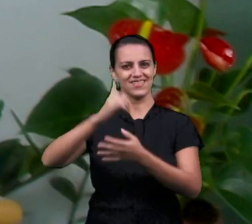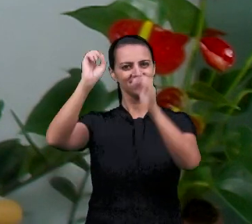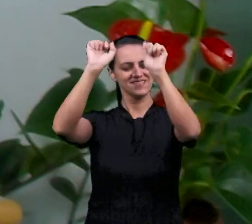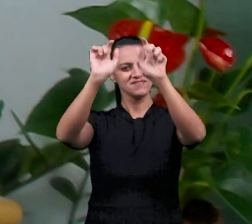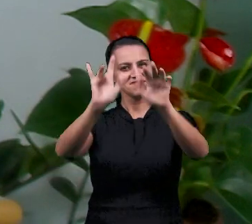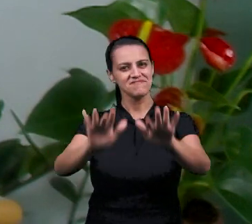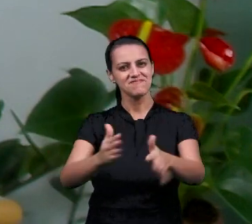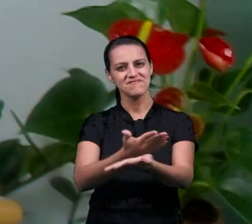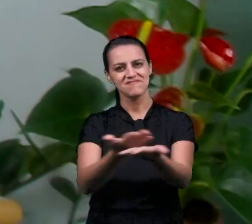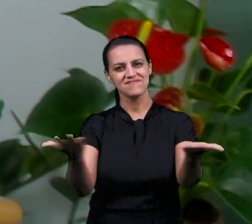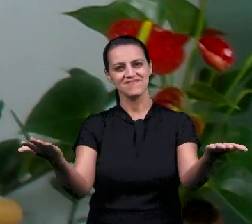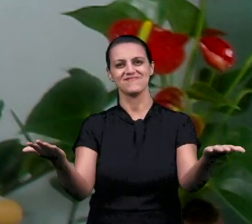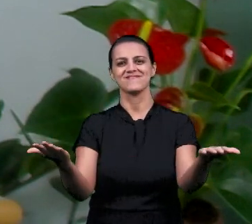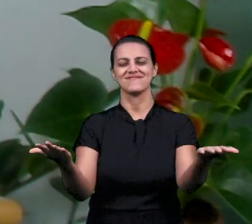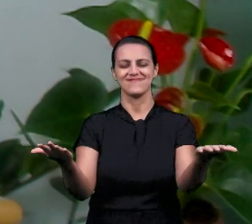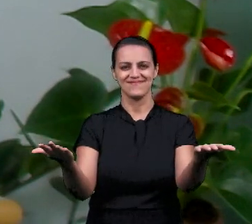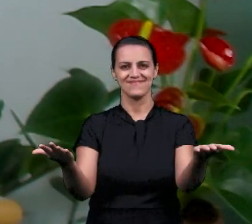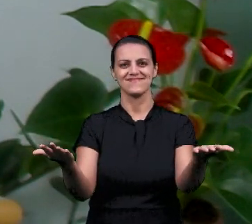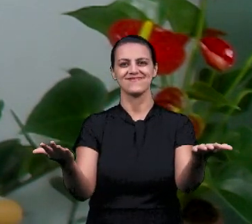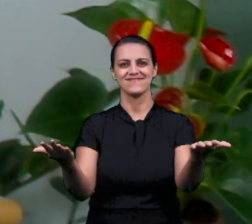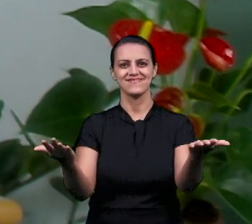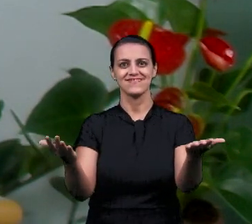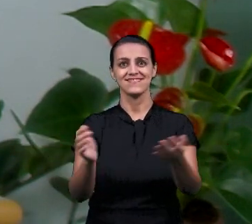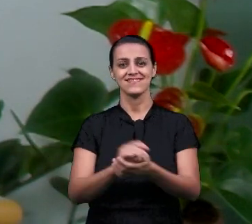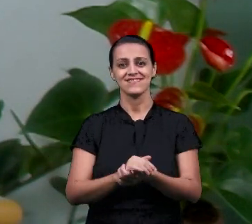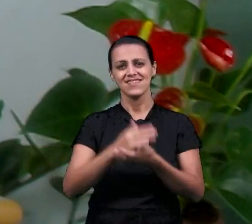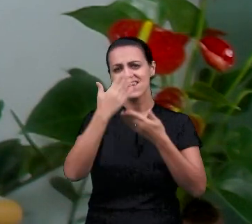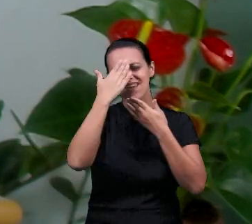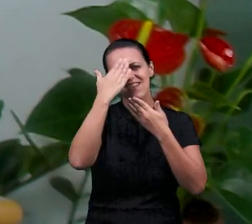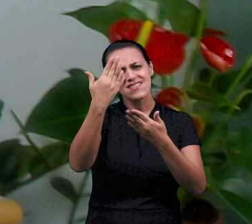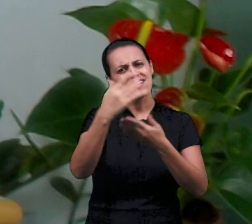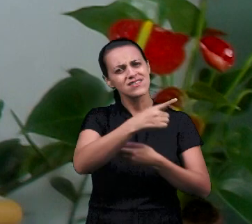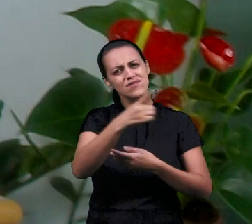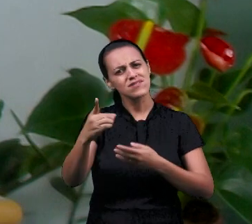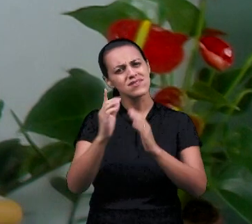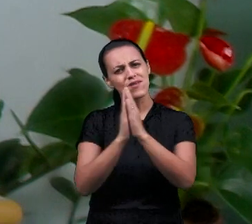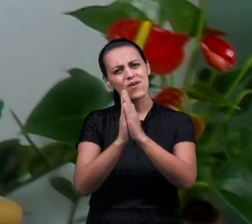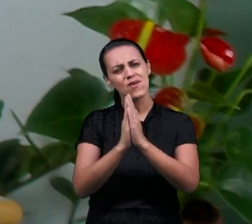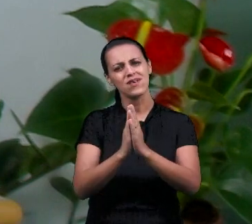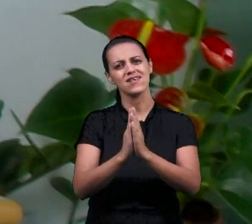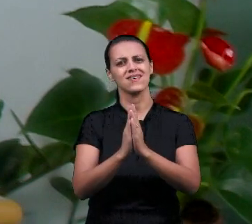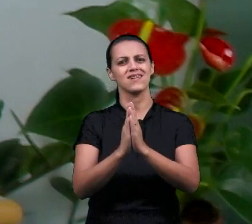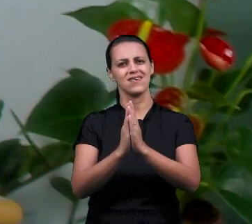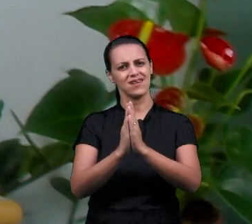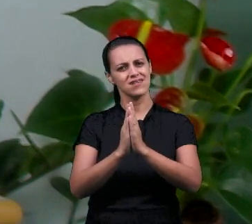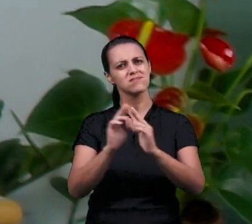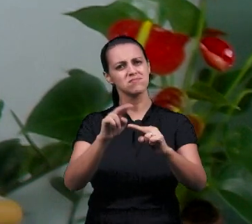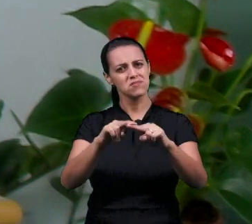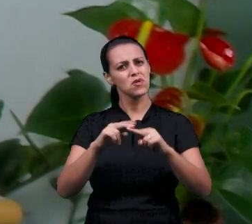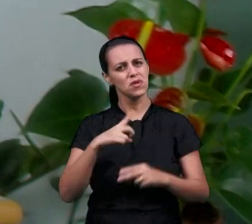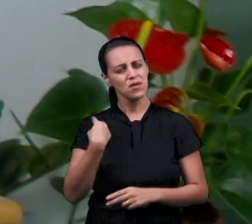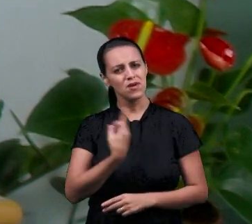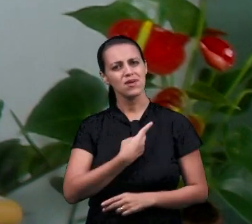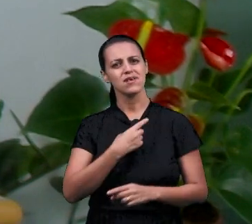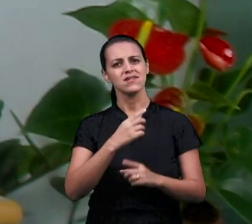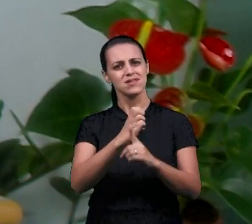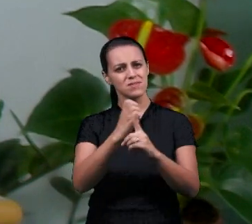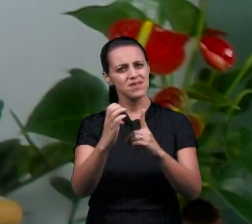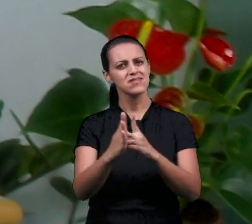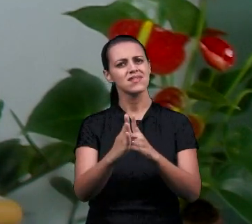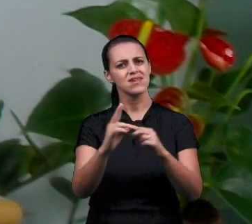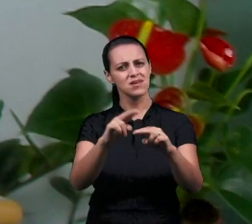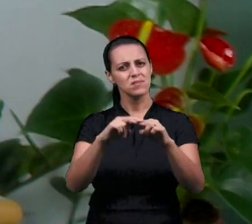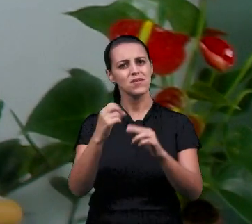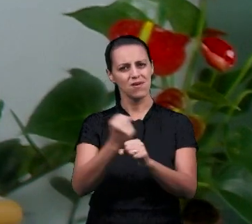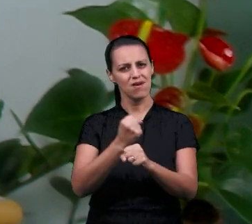à tous, que Dieu bénisse. Et je remercie les prières des frères et sœurs pour nous, pour l'école biblique dominicale, pour cette œuvre. Que